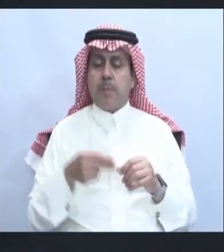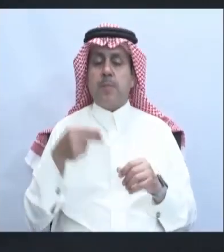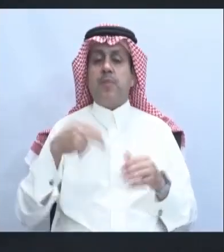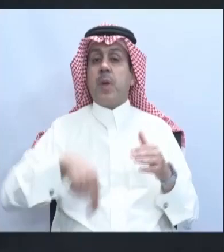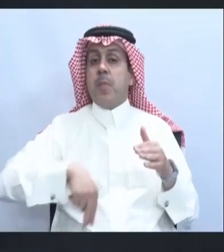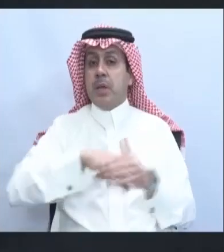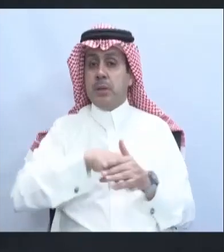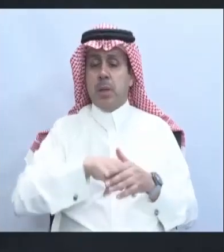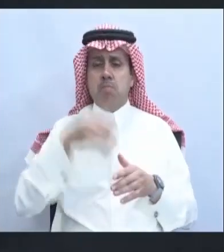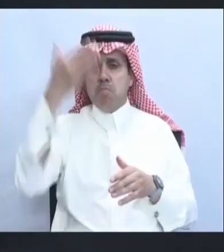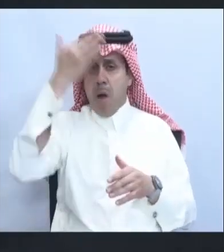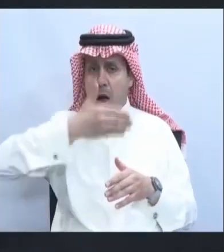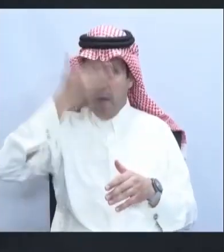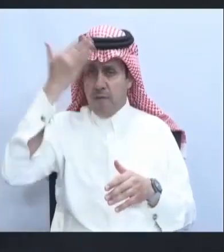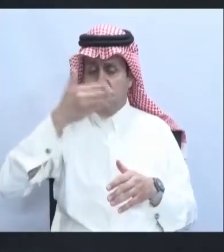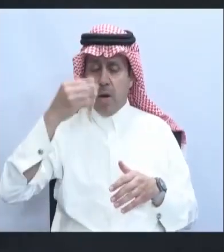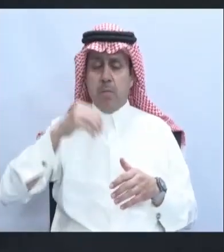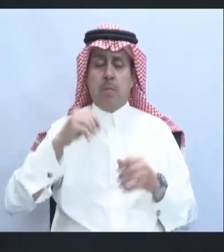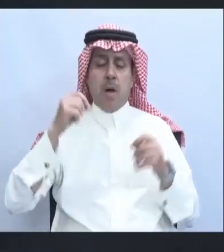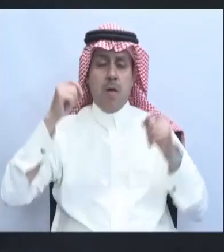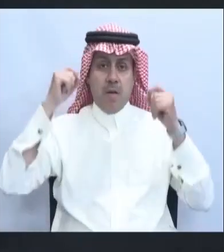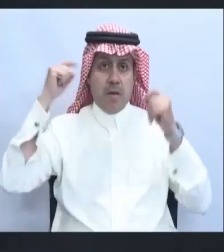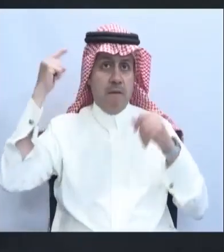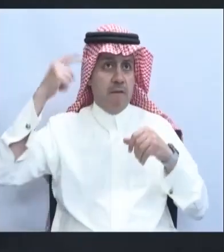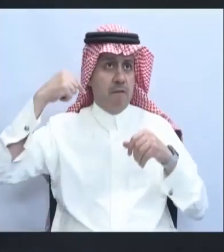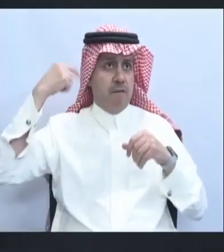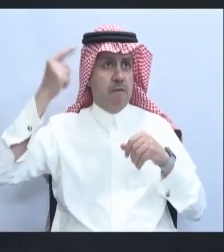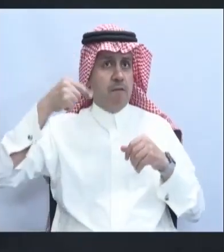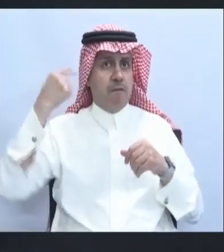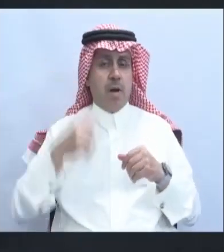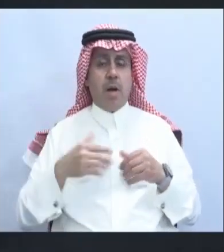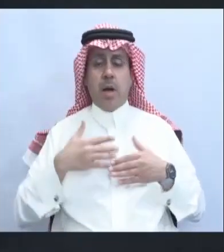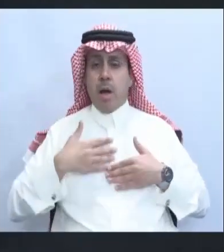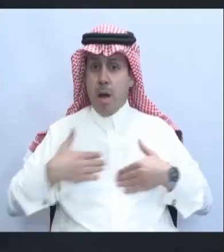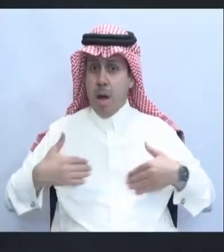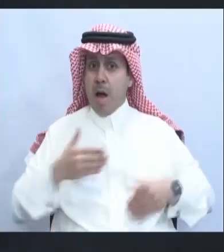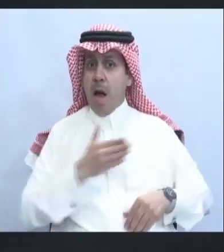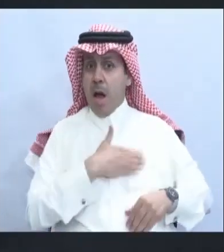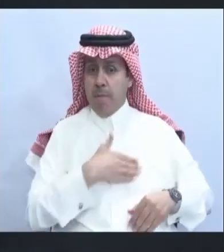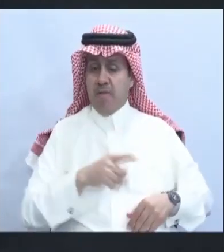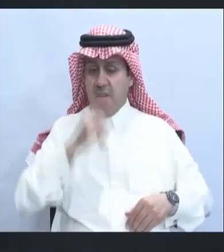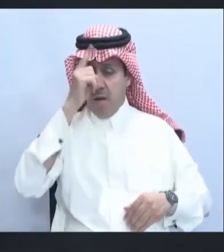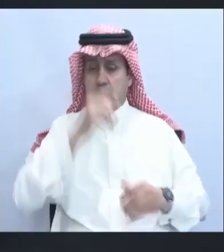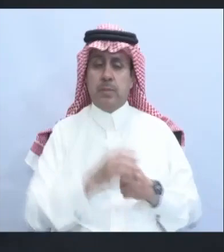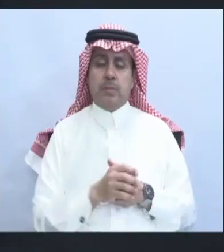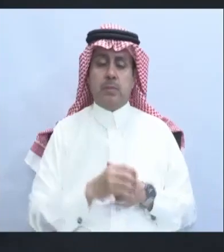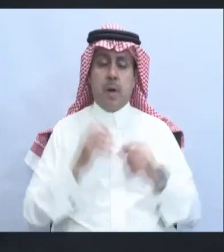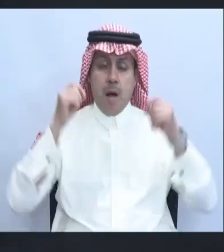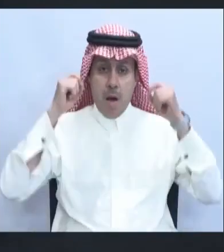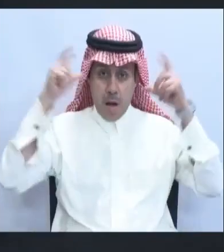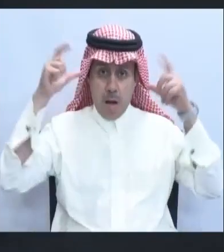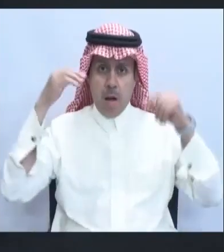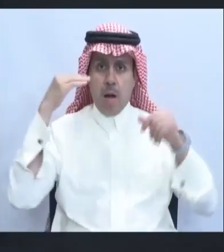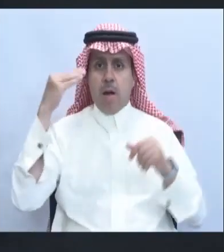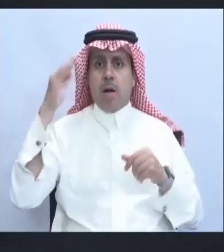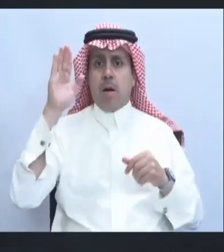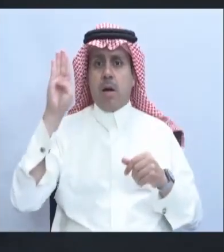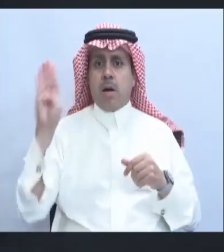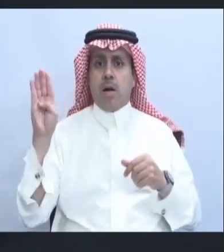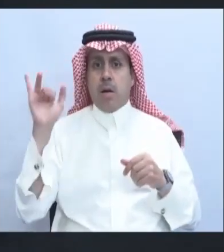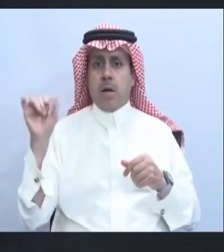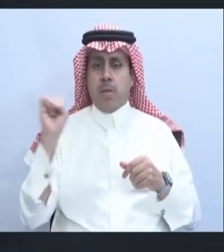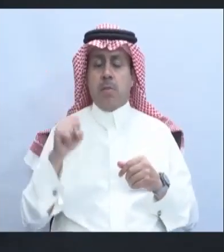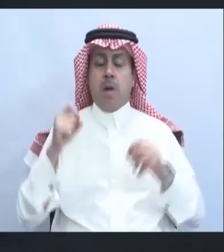وما يخفى اكثر ويتامل الانسان ليطمئن قلبه والا فان الله حكيم عليم في احكامه